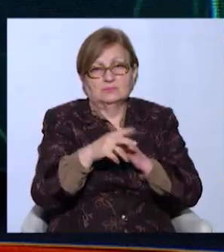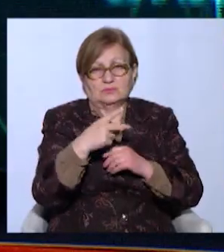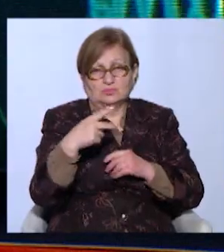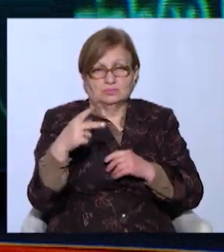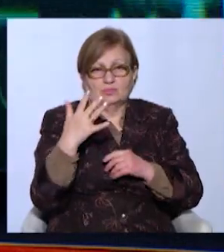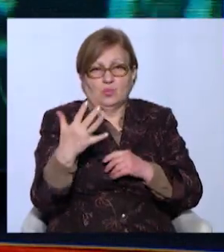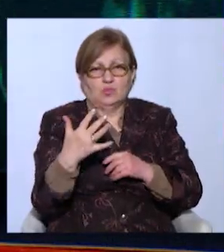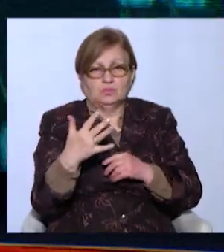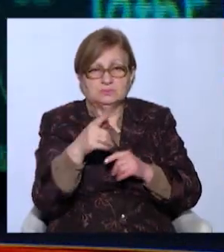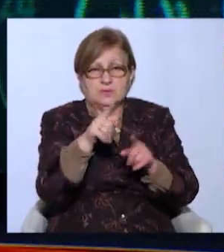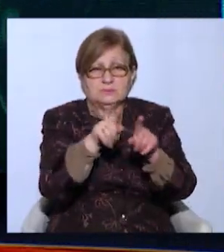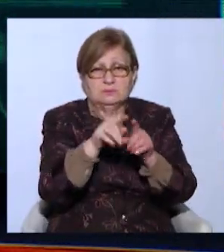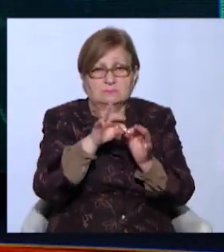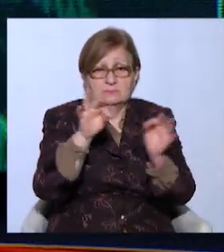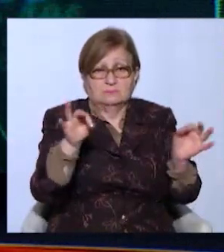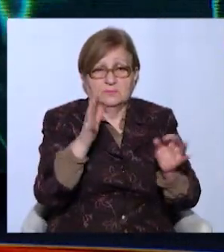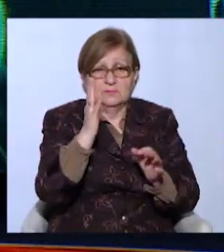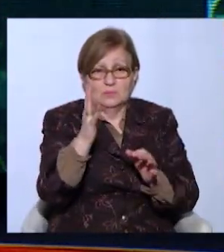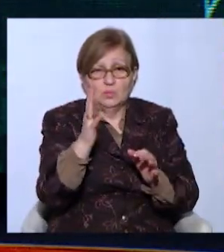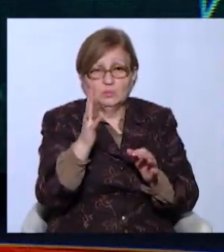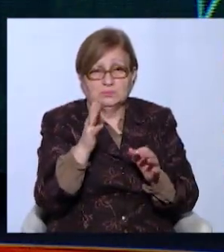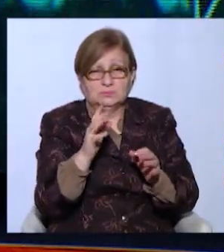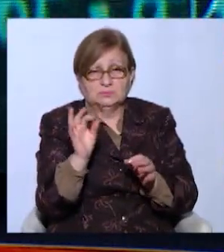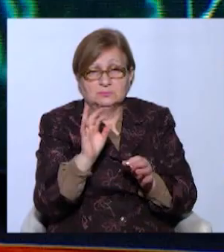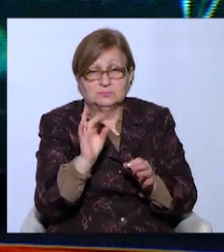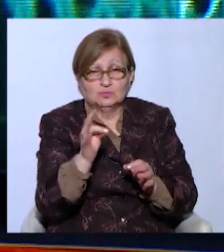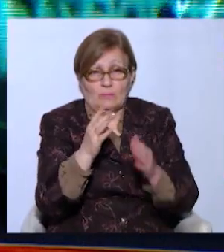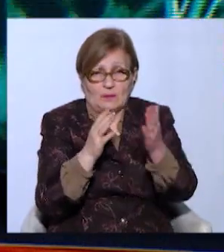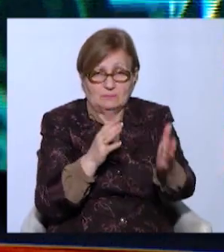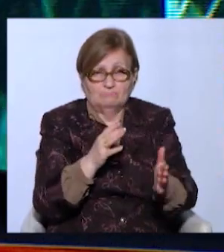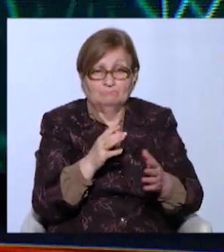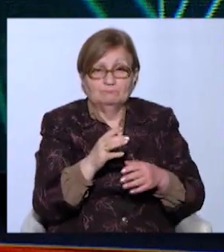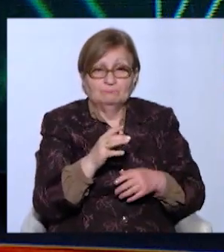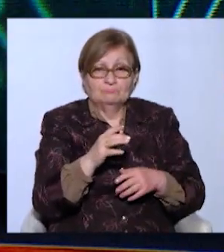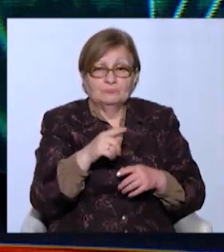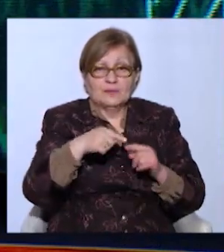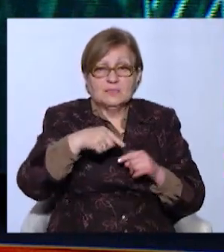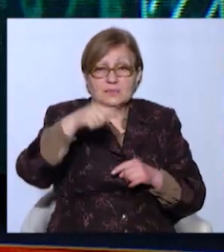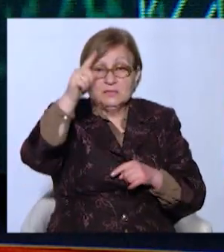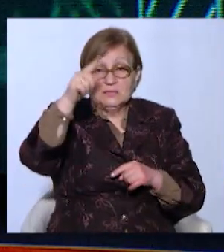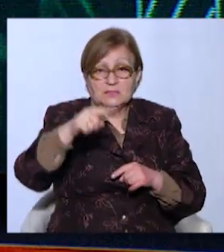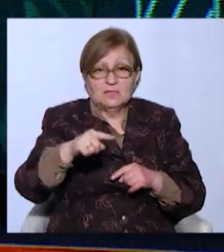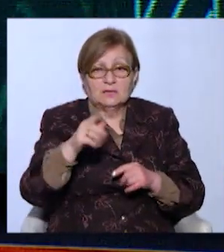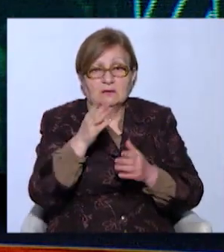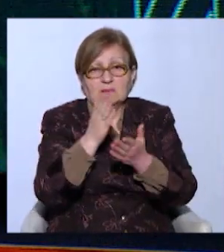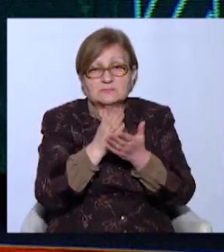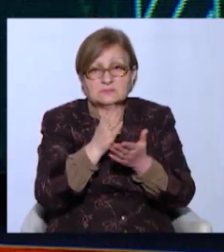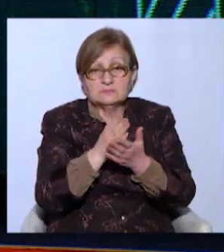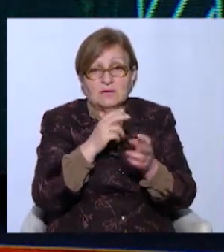გამოვიდა 5 სტოლი. ხოლო ასევე პითაგორას თეორემით გამოვა, რომ სიმაღლე, რასაც ვეძებდით,